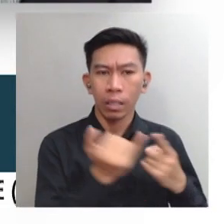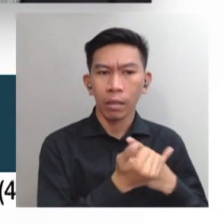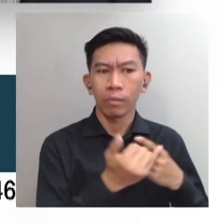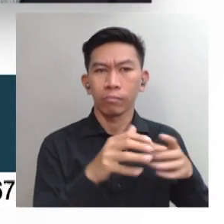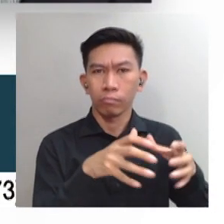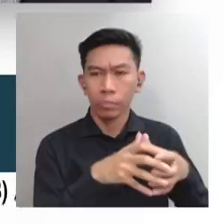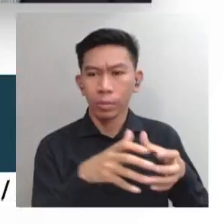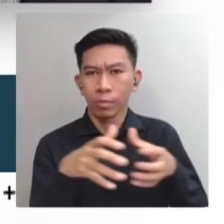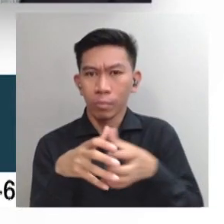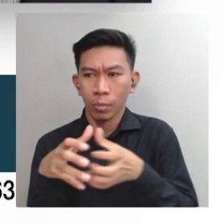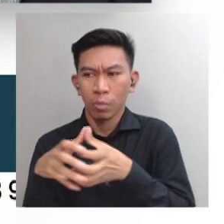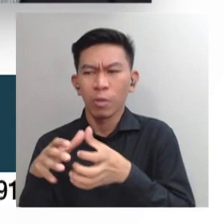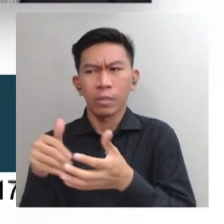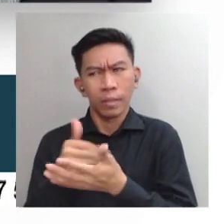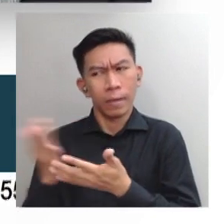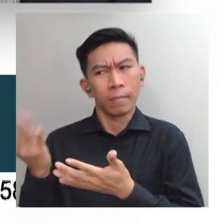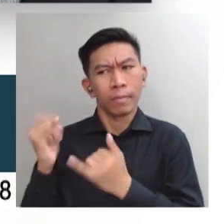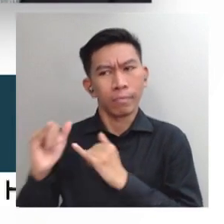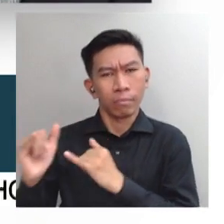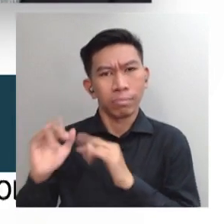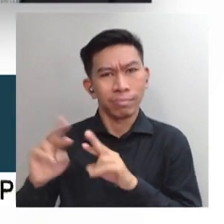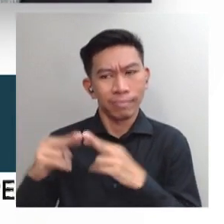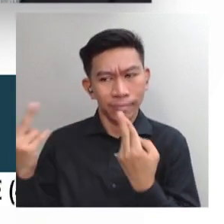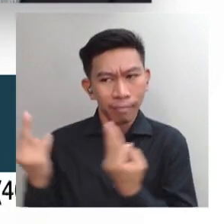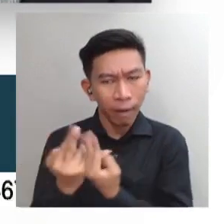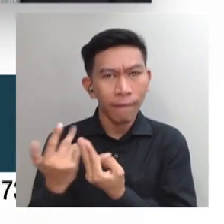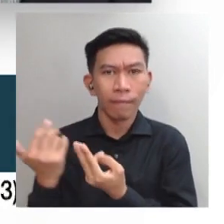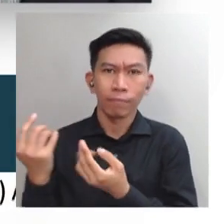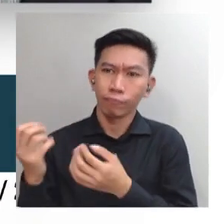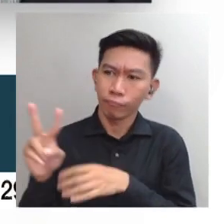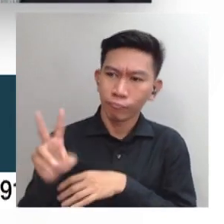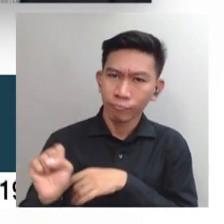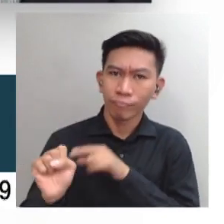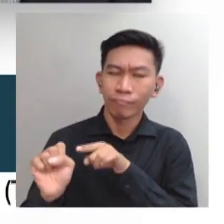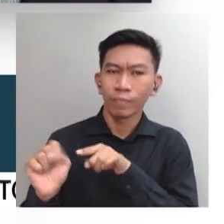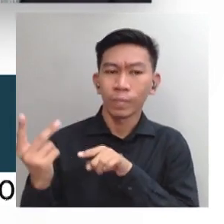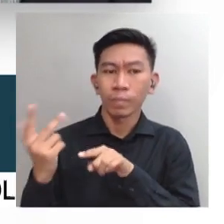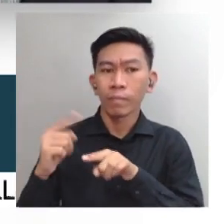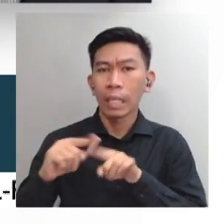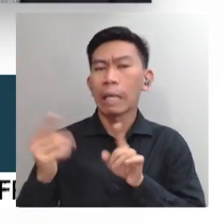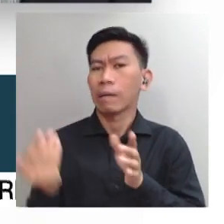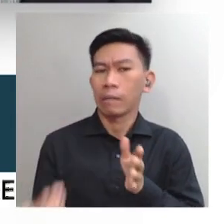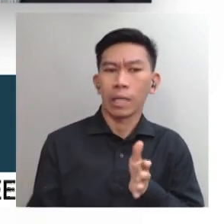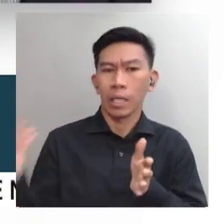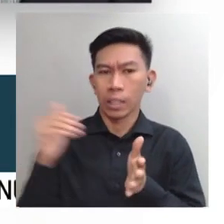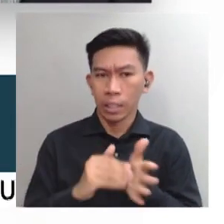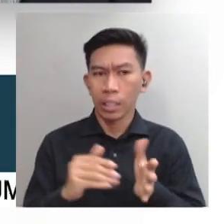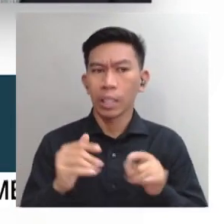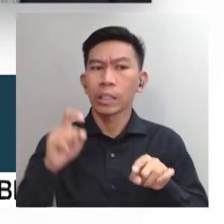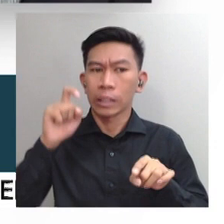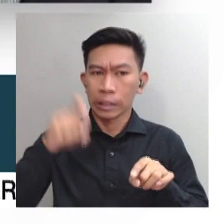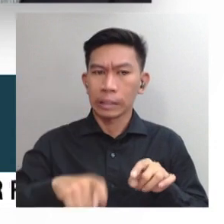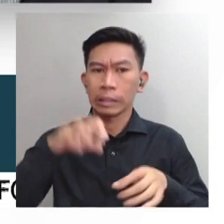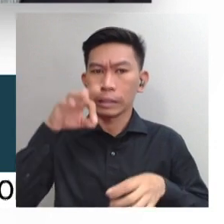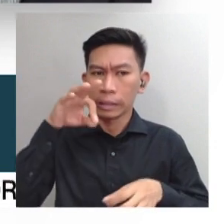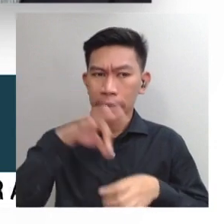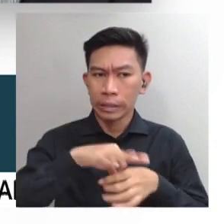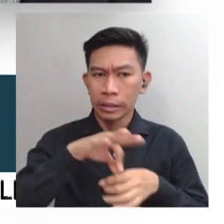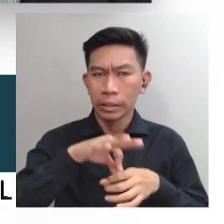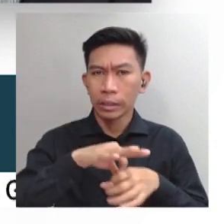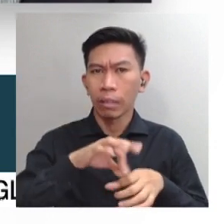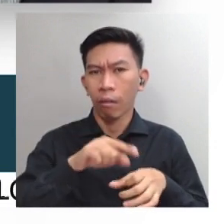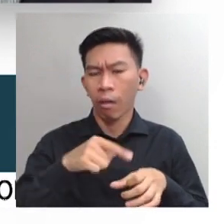ay magkakamag-anak pa. Once and for all, gusto nilang matalikuran na yung ganitong buhay, ang eleksyon po ang unang